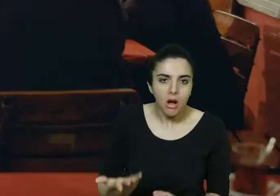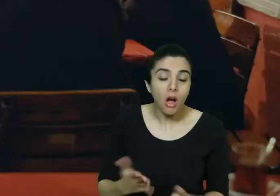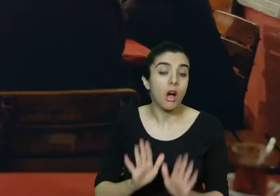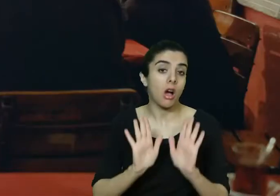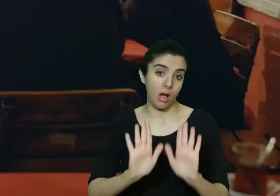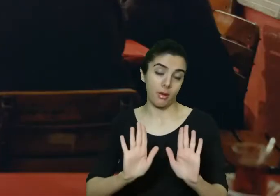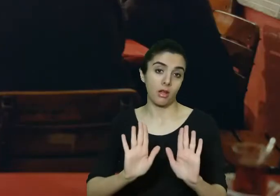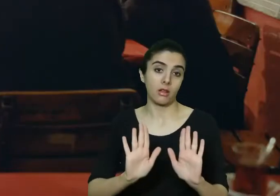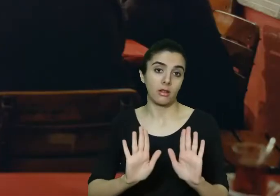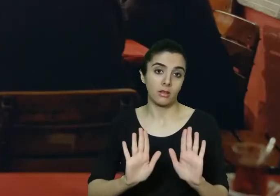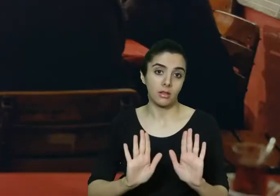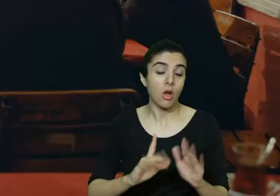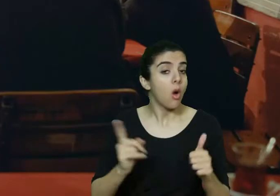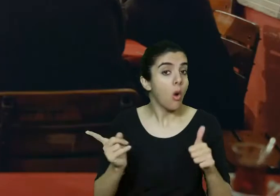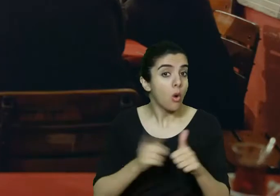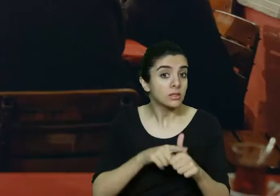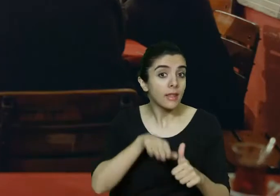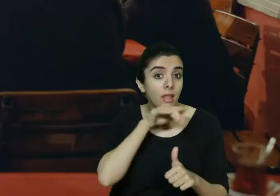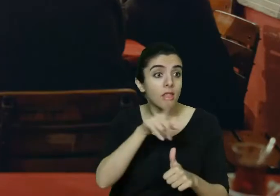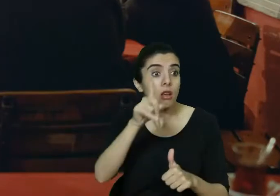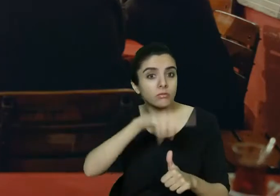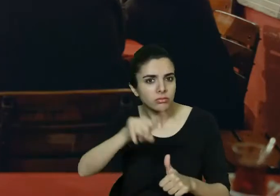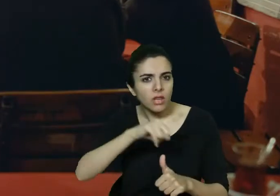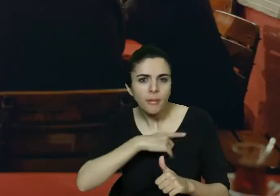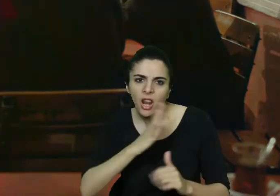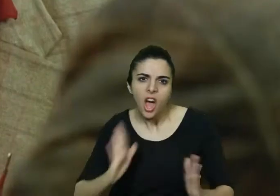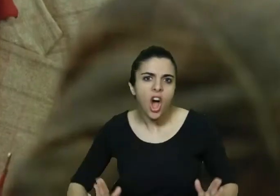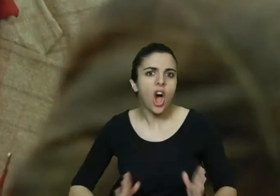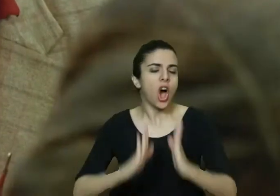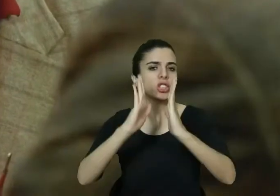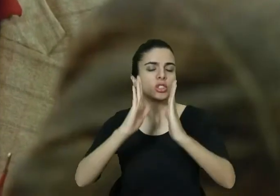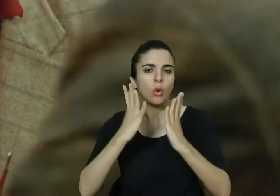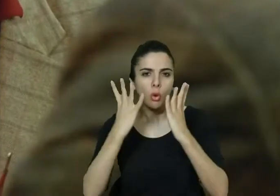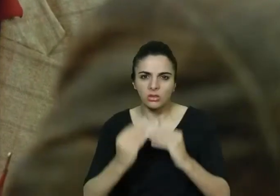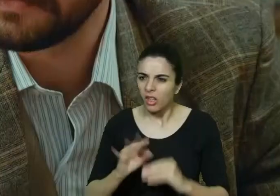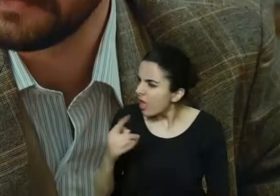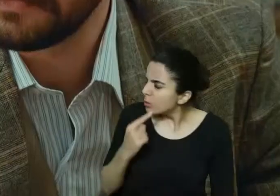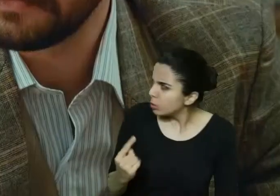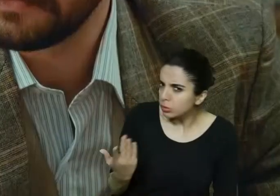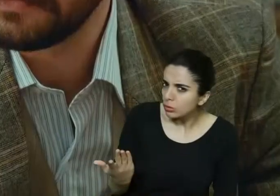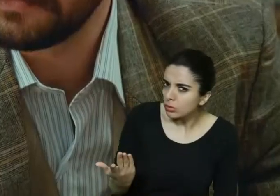Ama önce dedelere isyanla başlayacak bu iş. Ne diyeyim sen be?